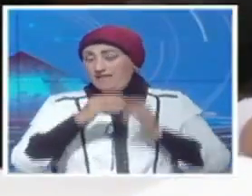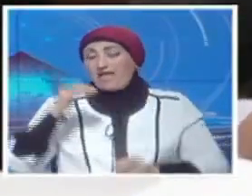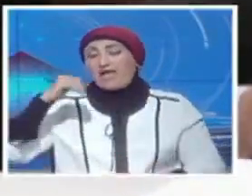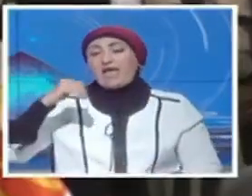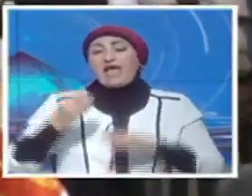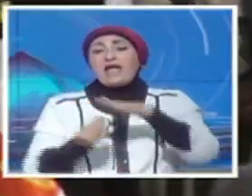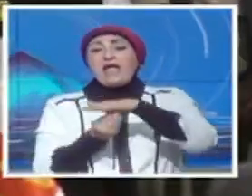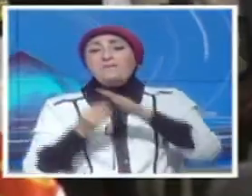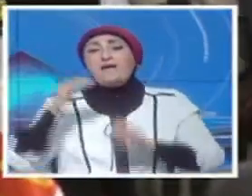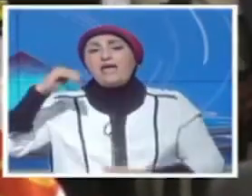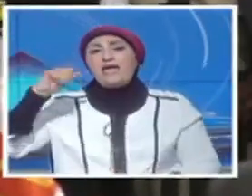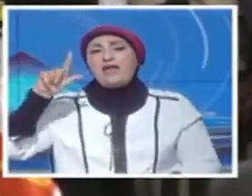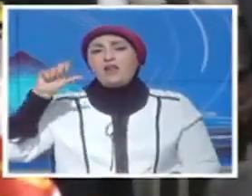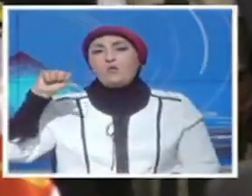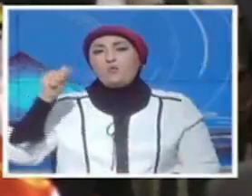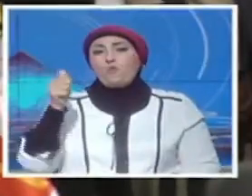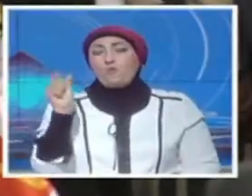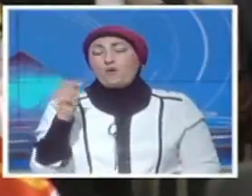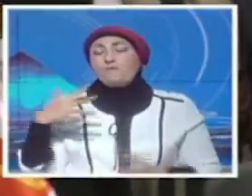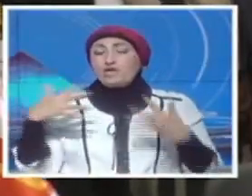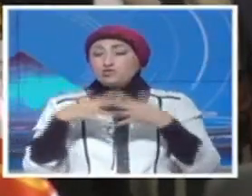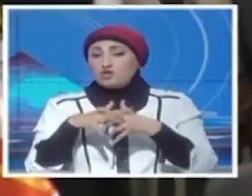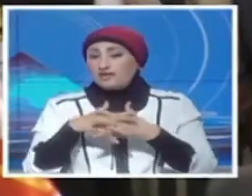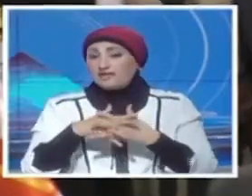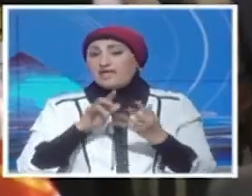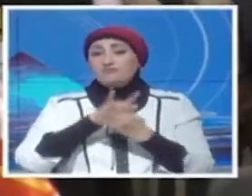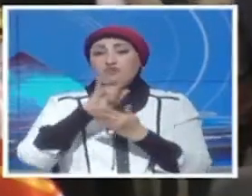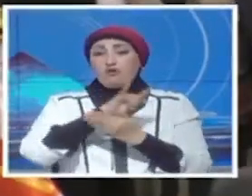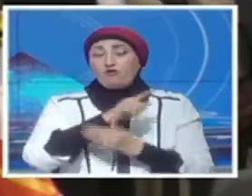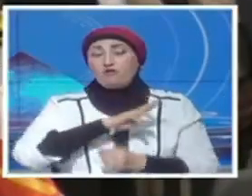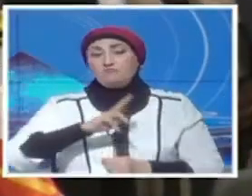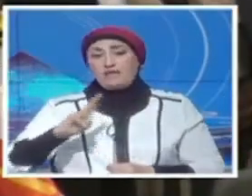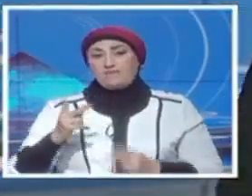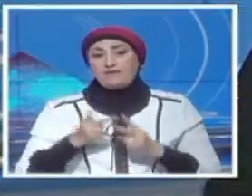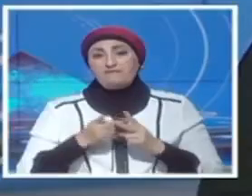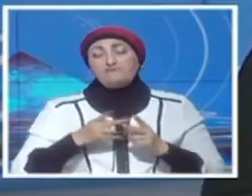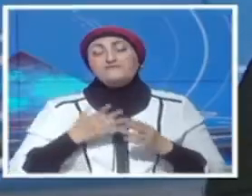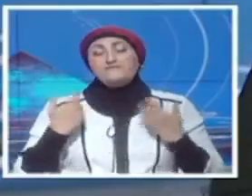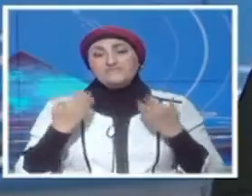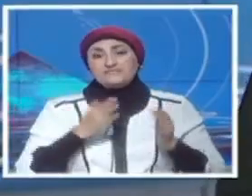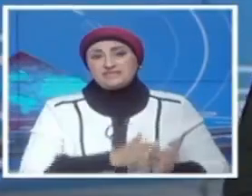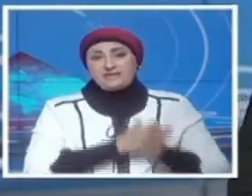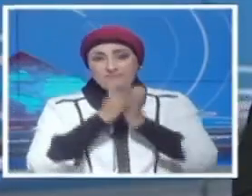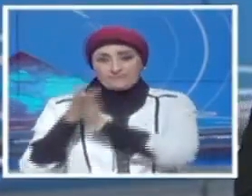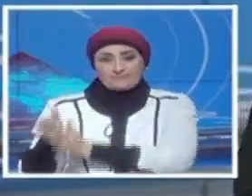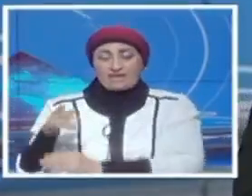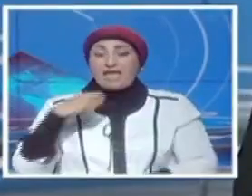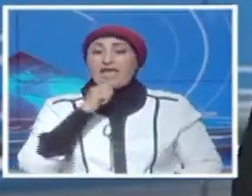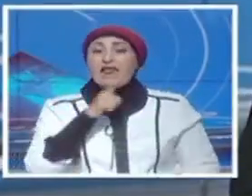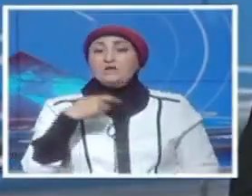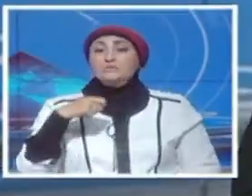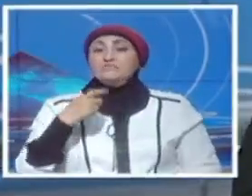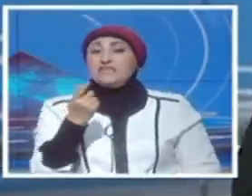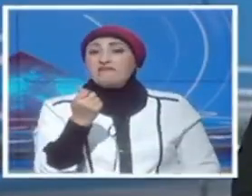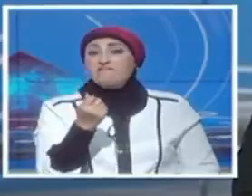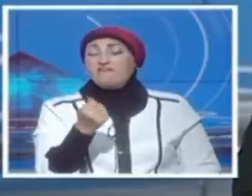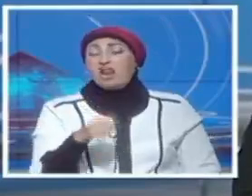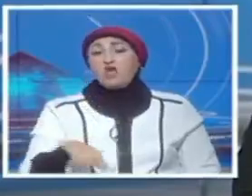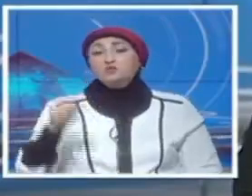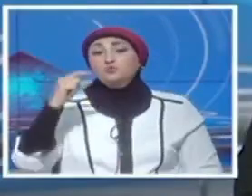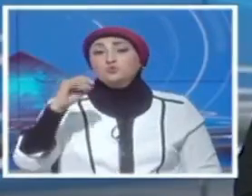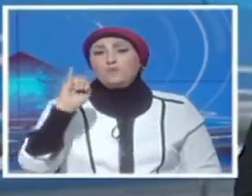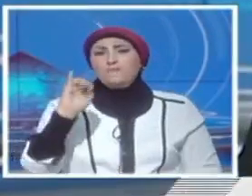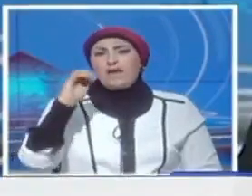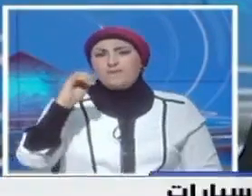عدد كبير من المنتجعات السياحيه وشركات الطيران. أعلن وزير المالية الدكتور محمد معيط